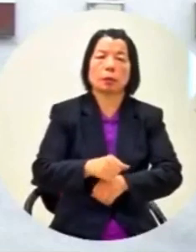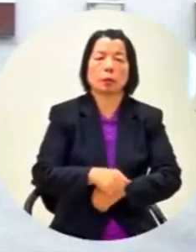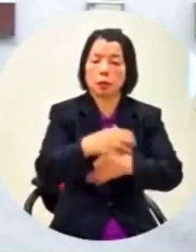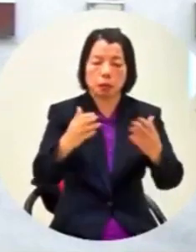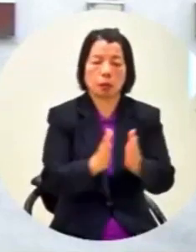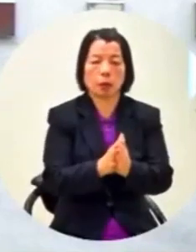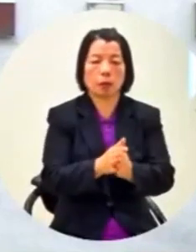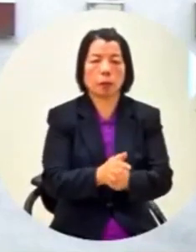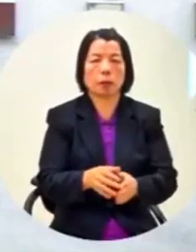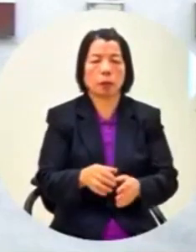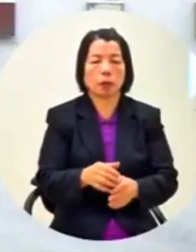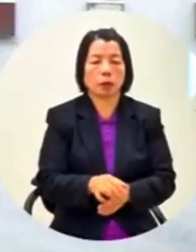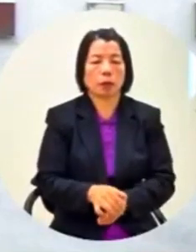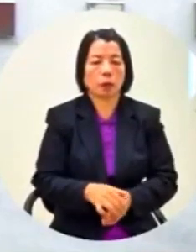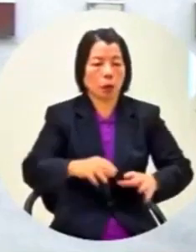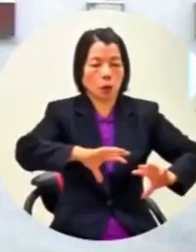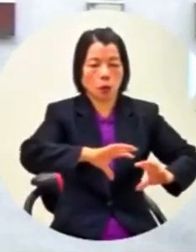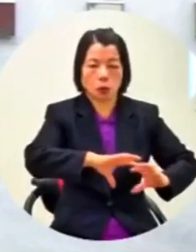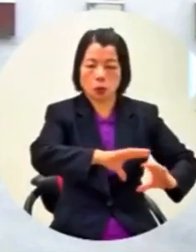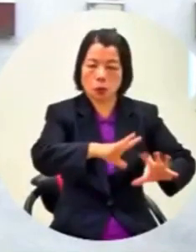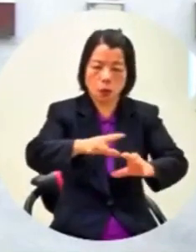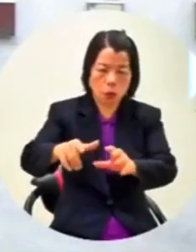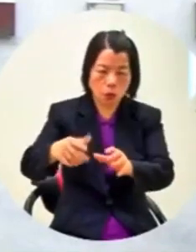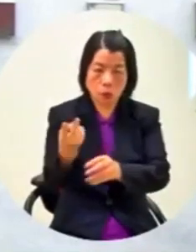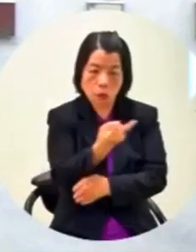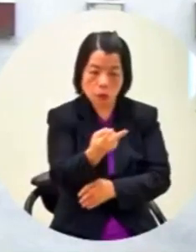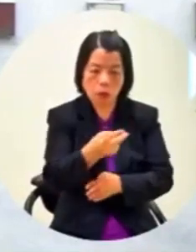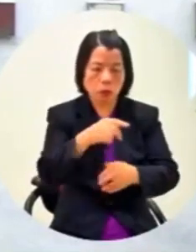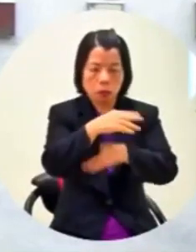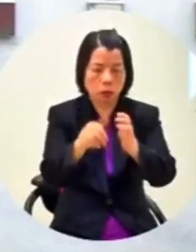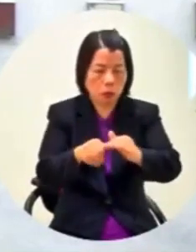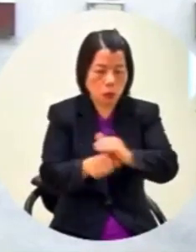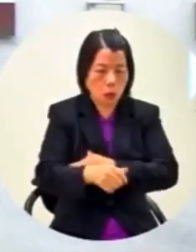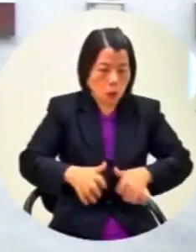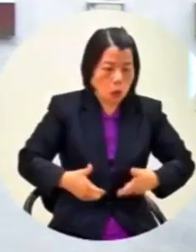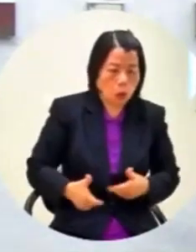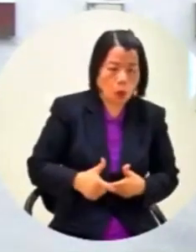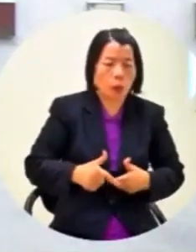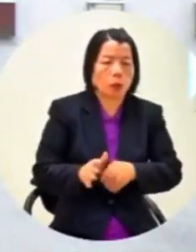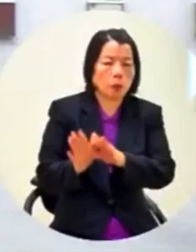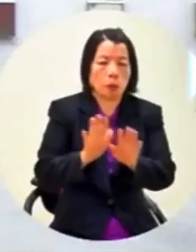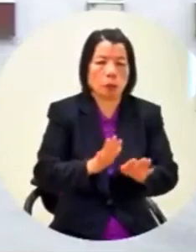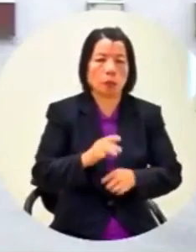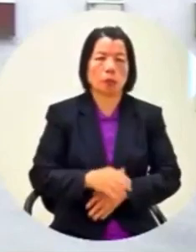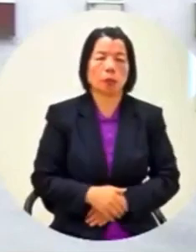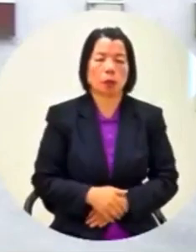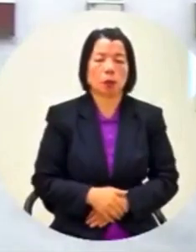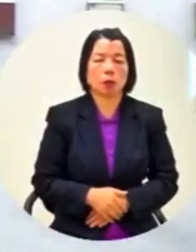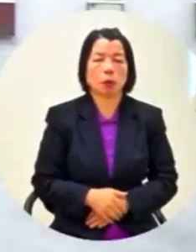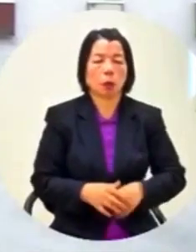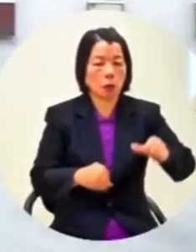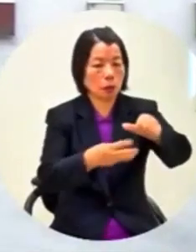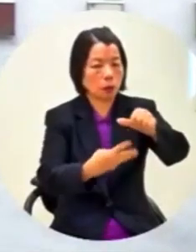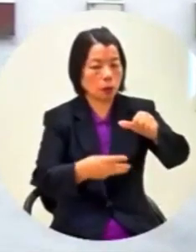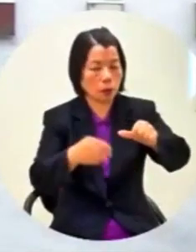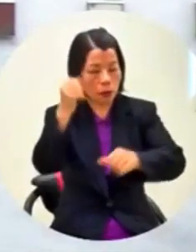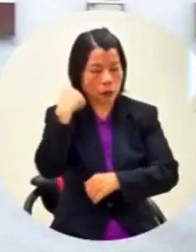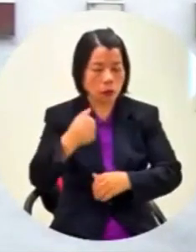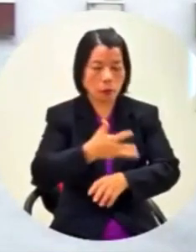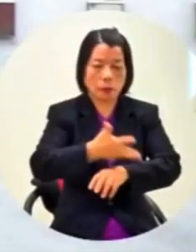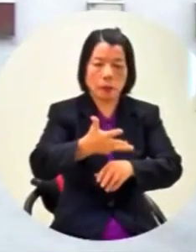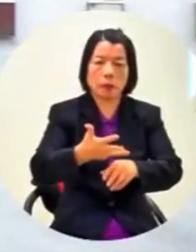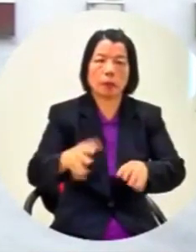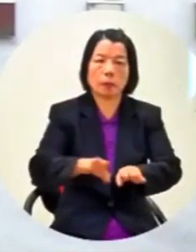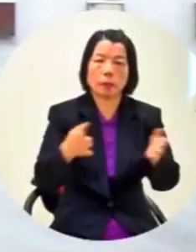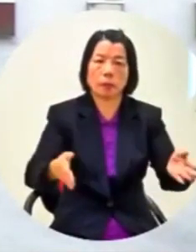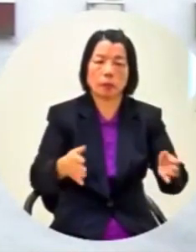进入紧急状态。截至五月三号早上八点为止，全世界感